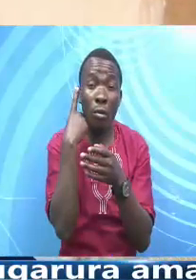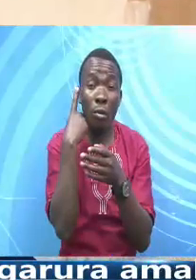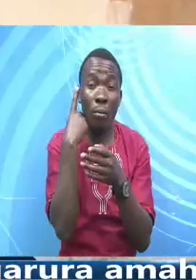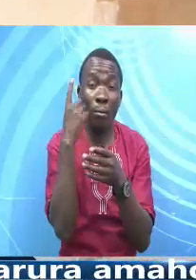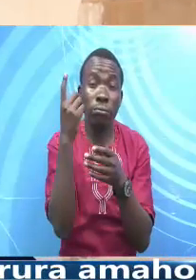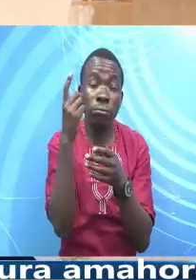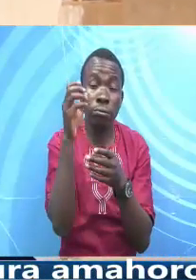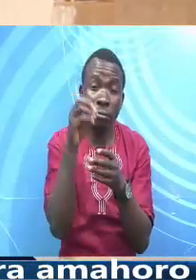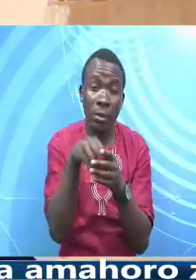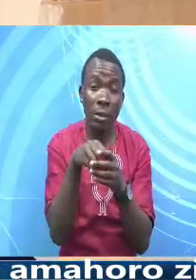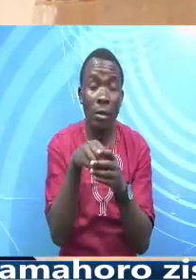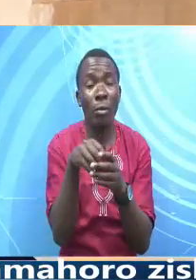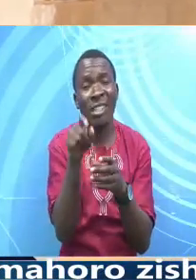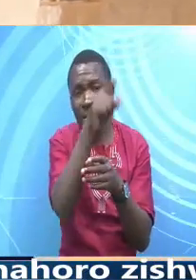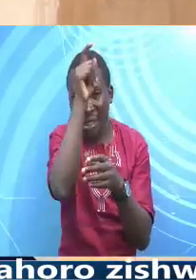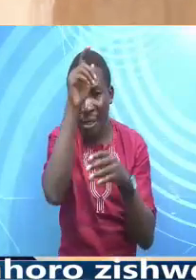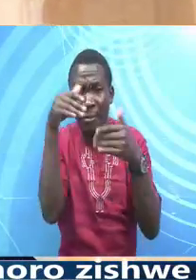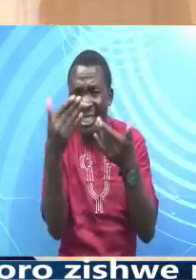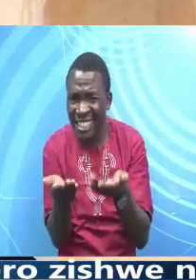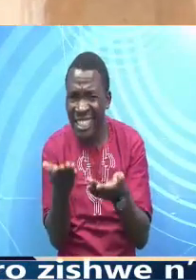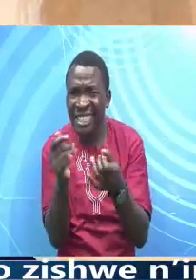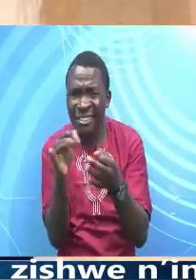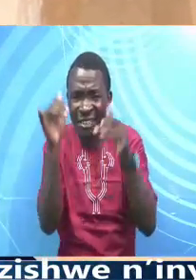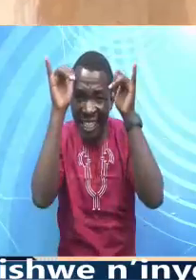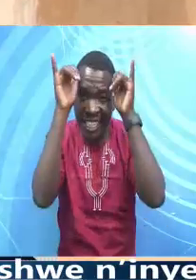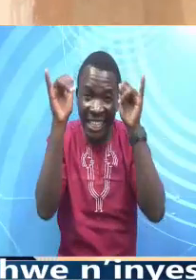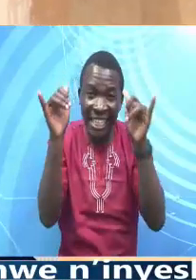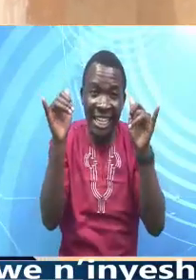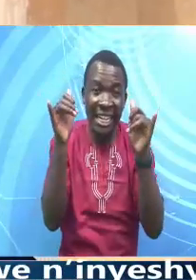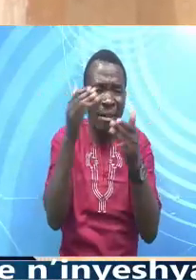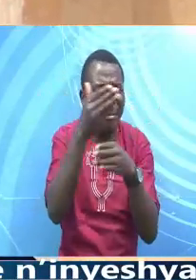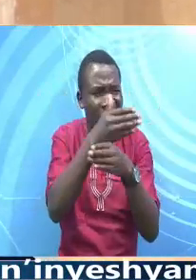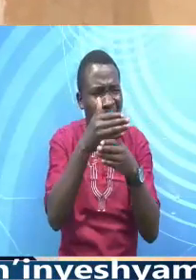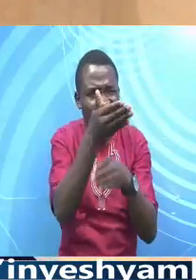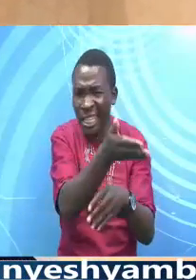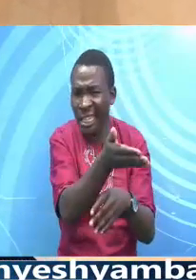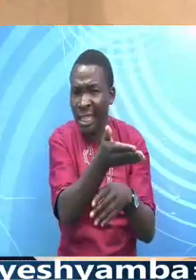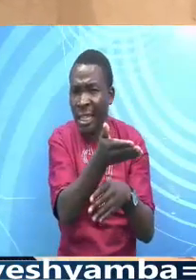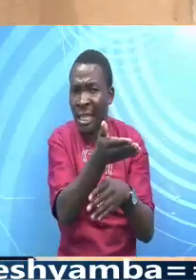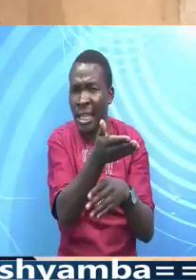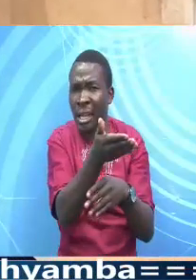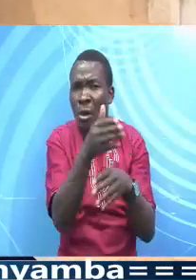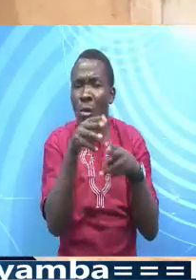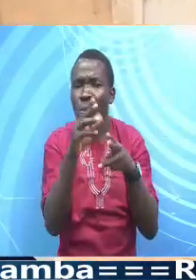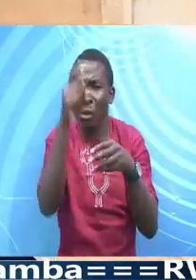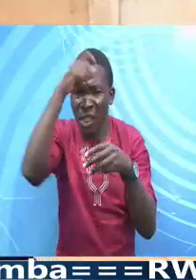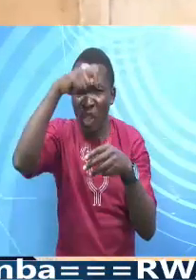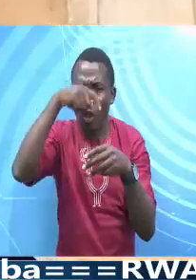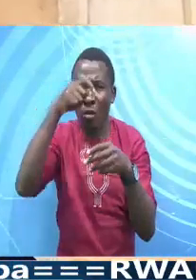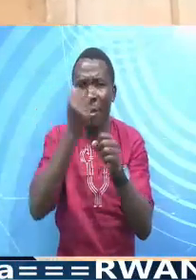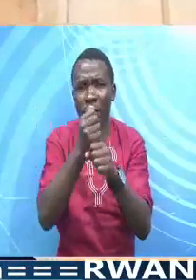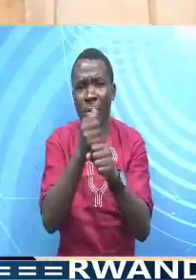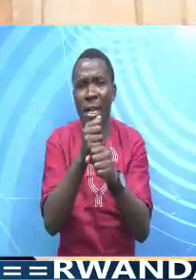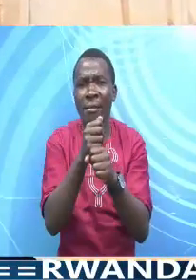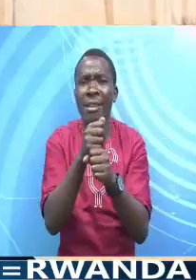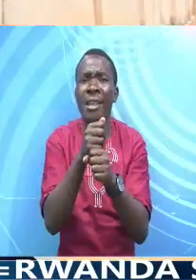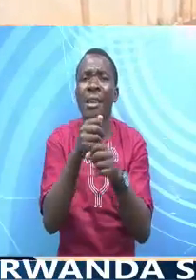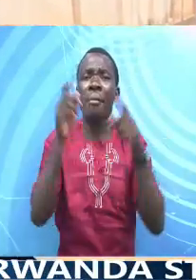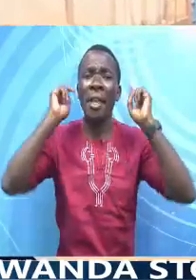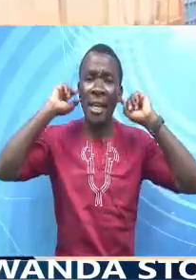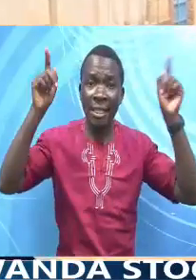mwuka. None ukibaza niba ari inka se z'abazi bagera hariya ku buryo saa sita z'ijoro biba bihirita? Birahirita ku buryo bishobora